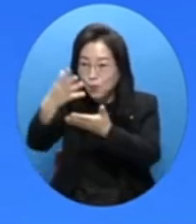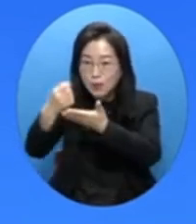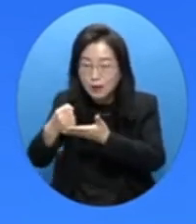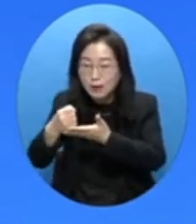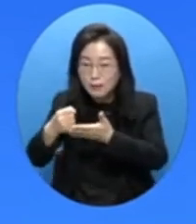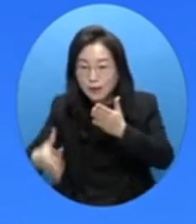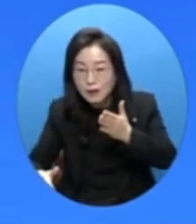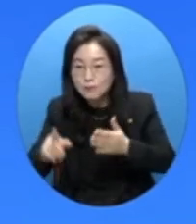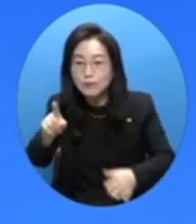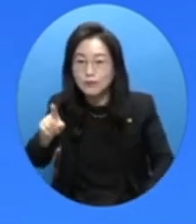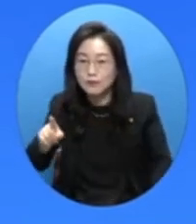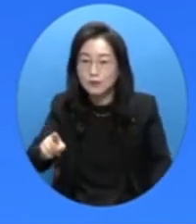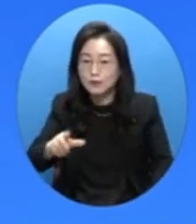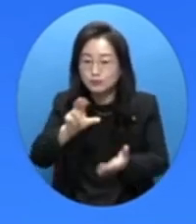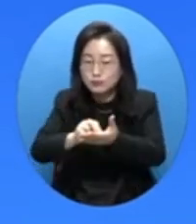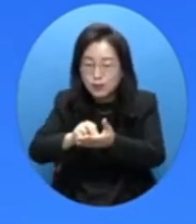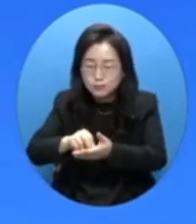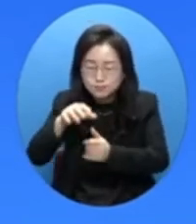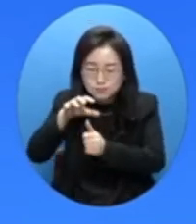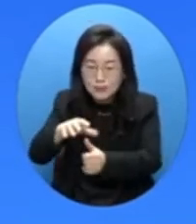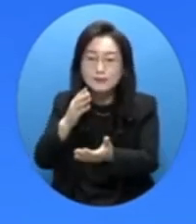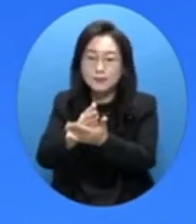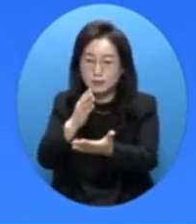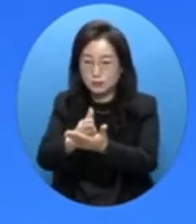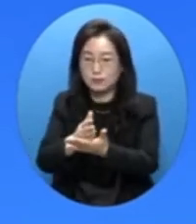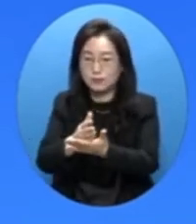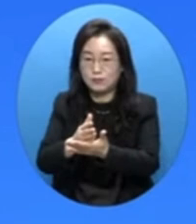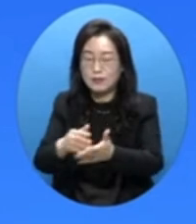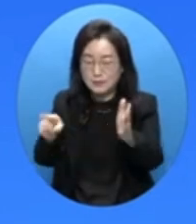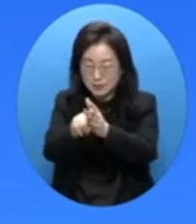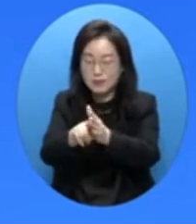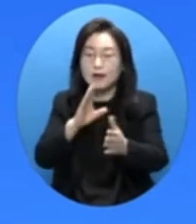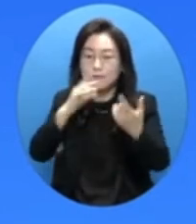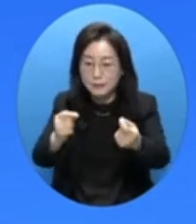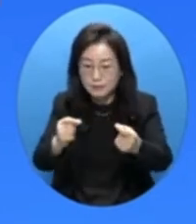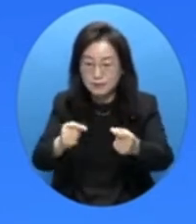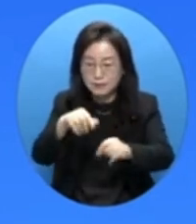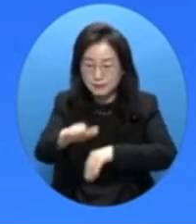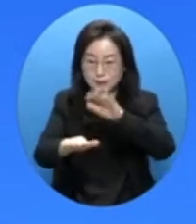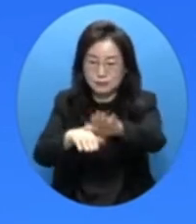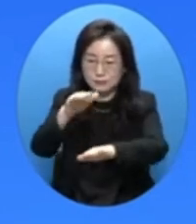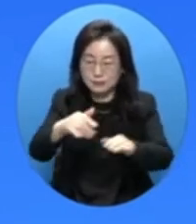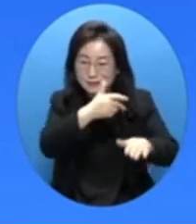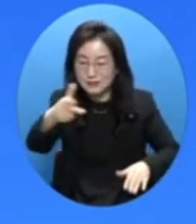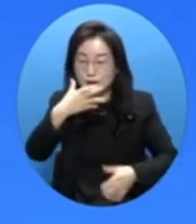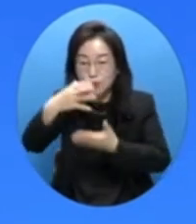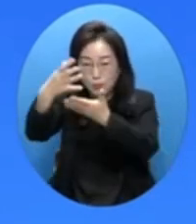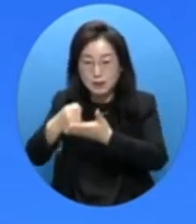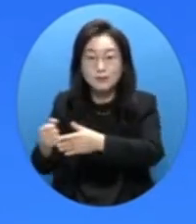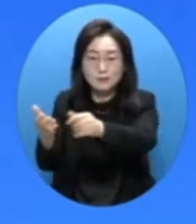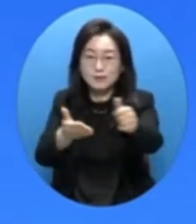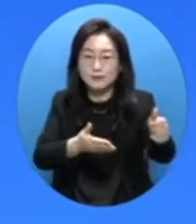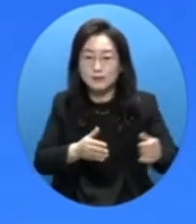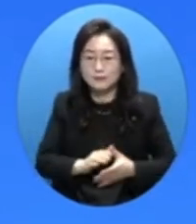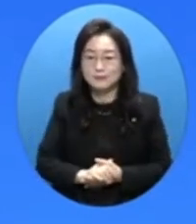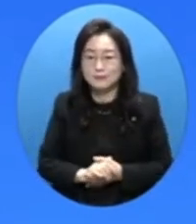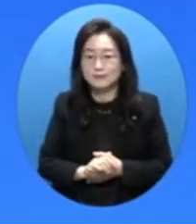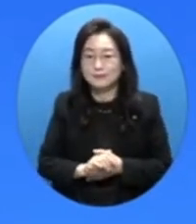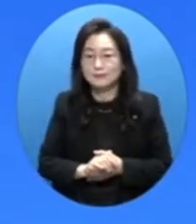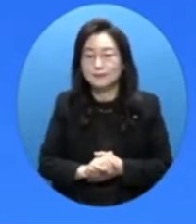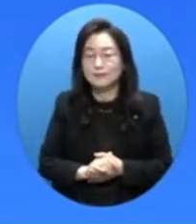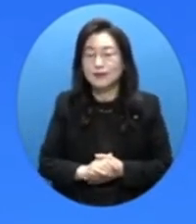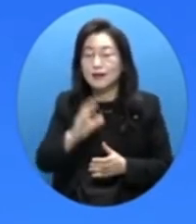그저 문제 가운데 있는 사람 되지 말고 믿습니다 아멘하고 큰 복을 받는 여러분보다 되기를 바랍니다